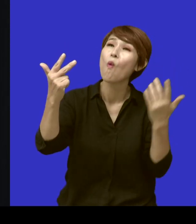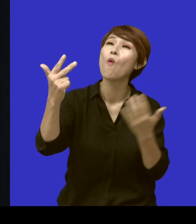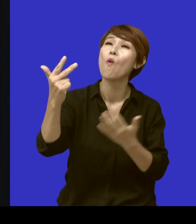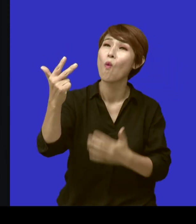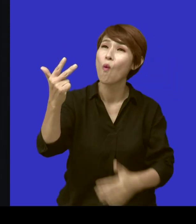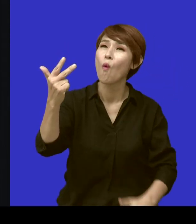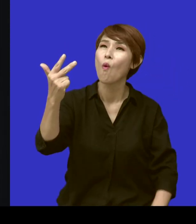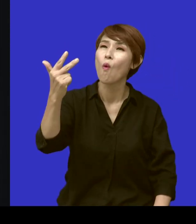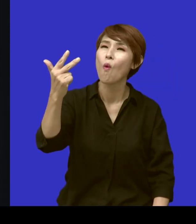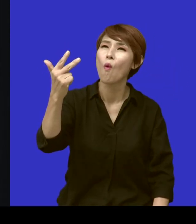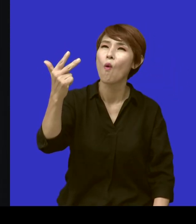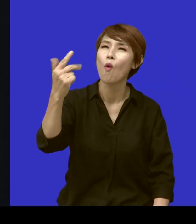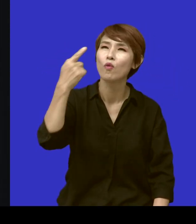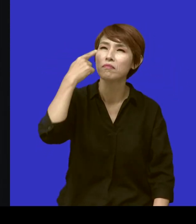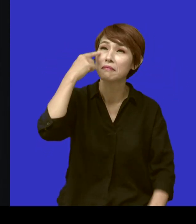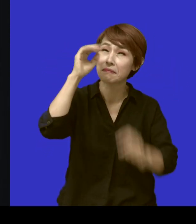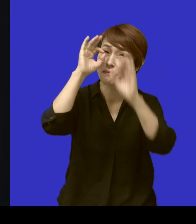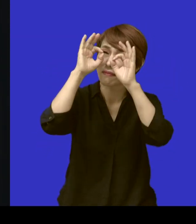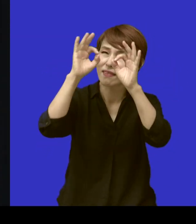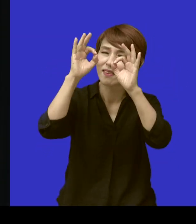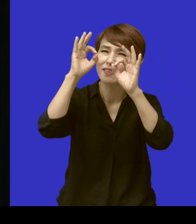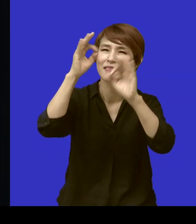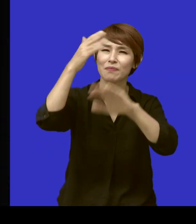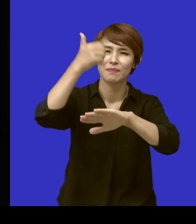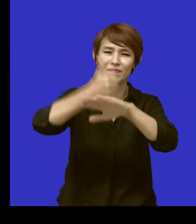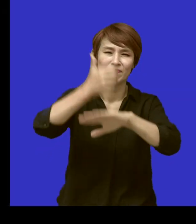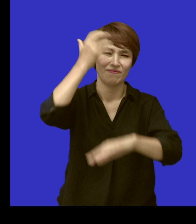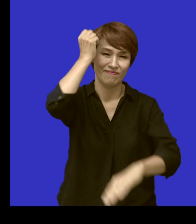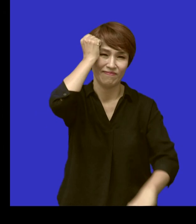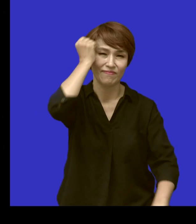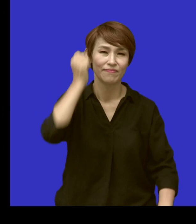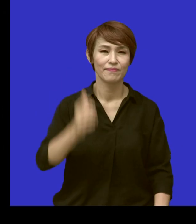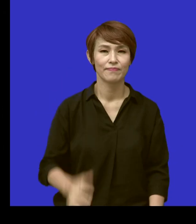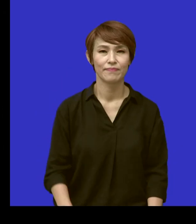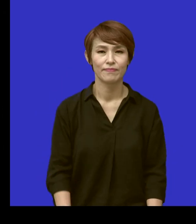기억이 마지막 봤던 기억으로 남아 있어요.